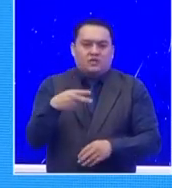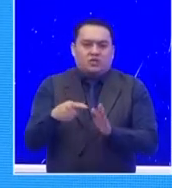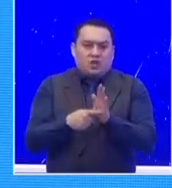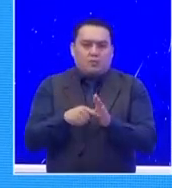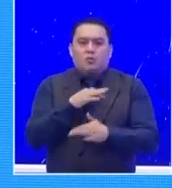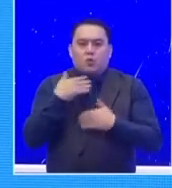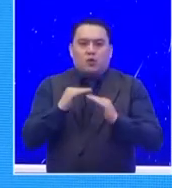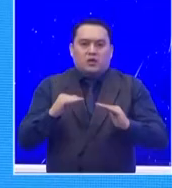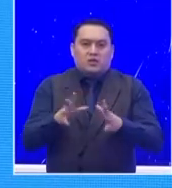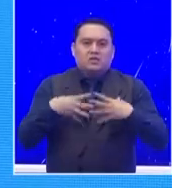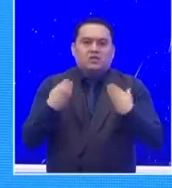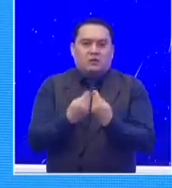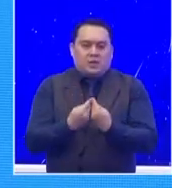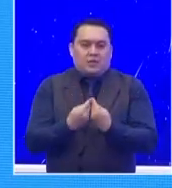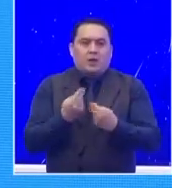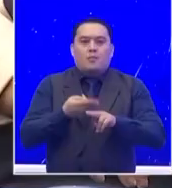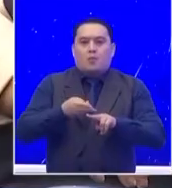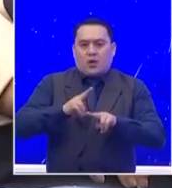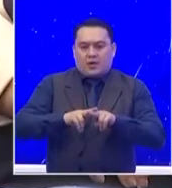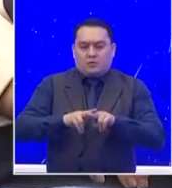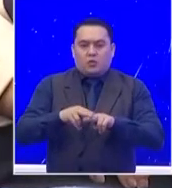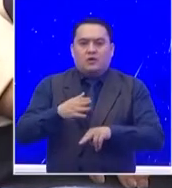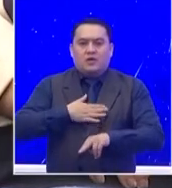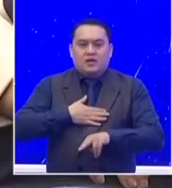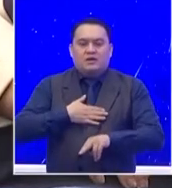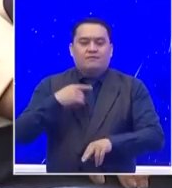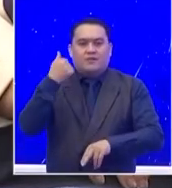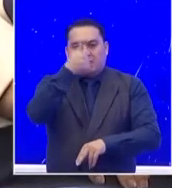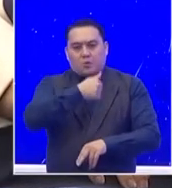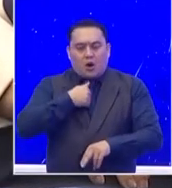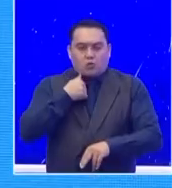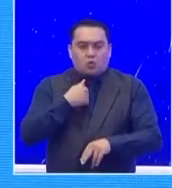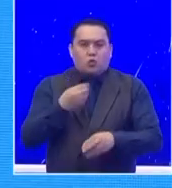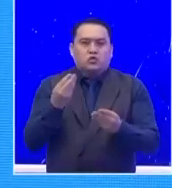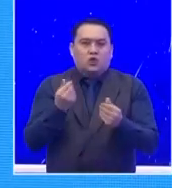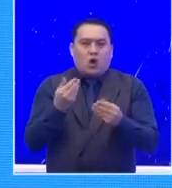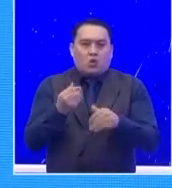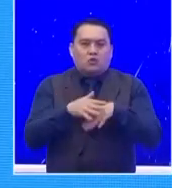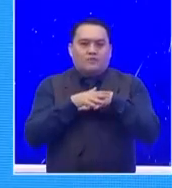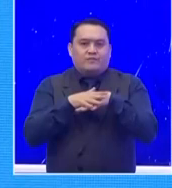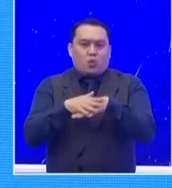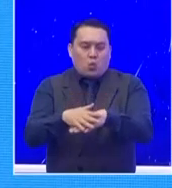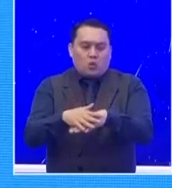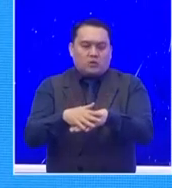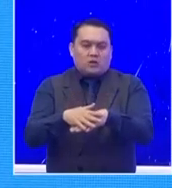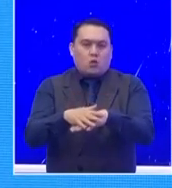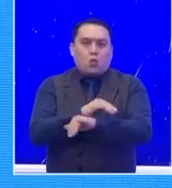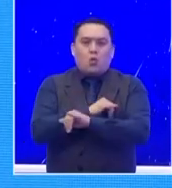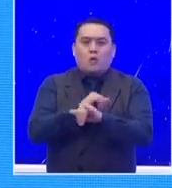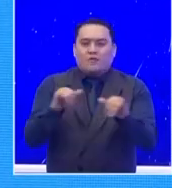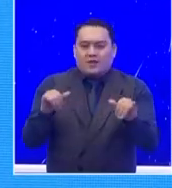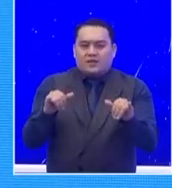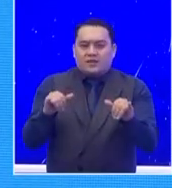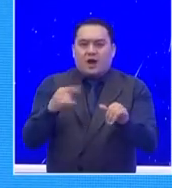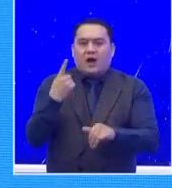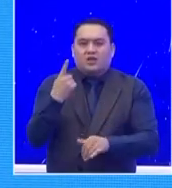5527 многодетные семьи. Поэтому в этом году средства на строительство жилья инженерно-инфраструктурные увеличили мы